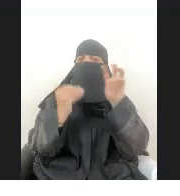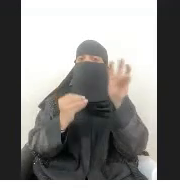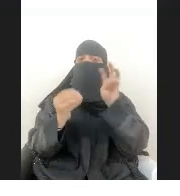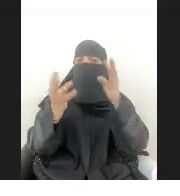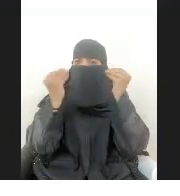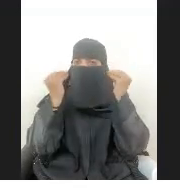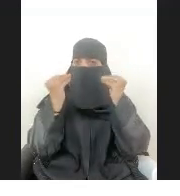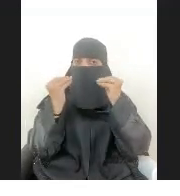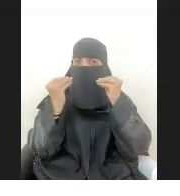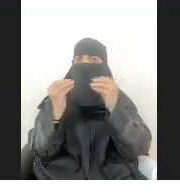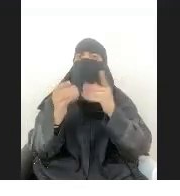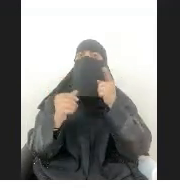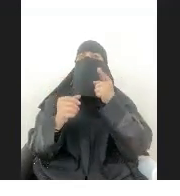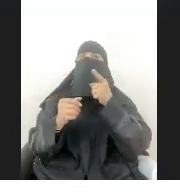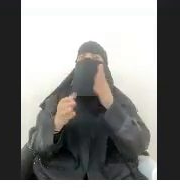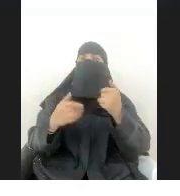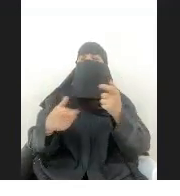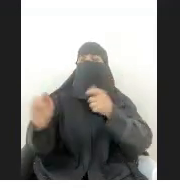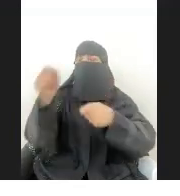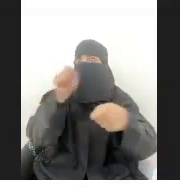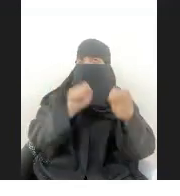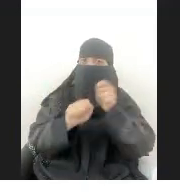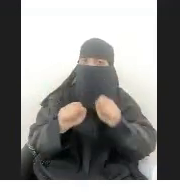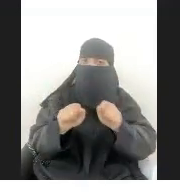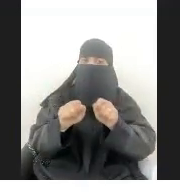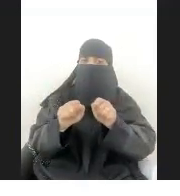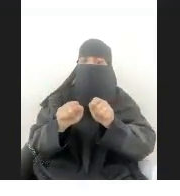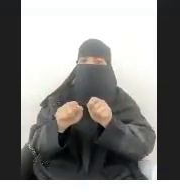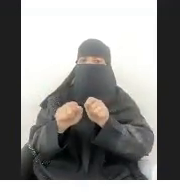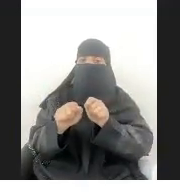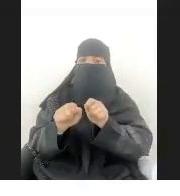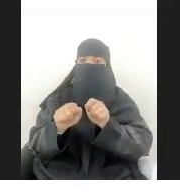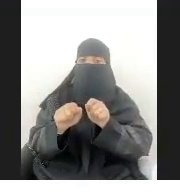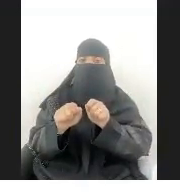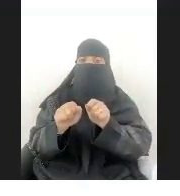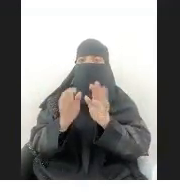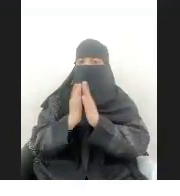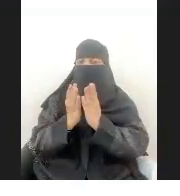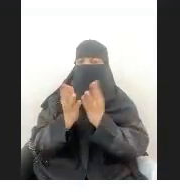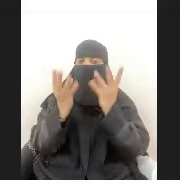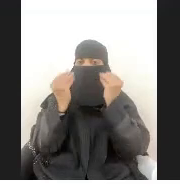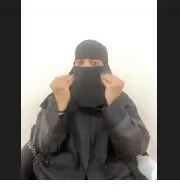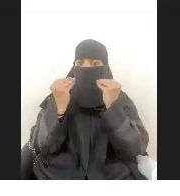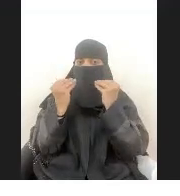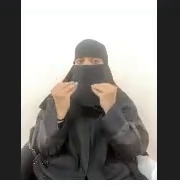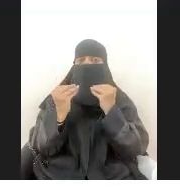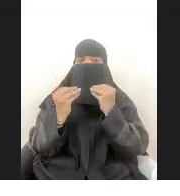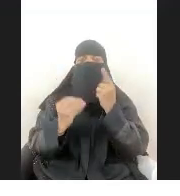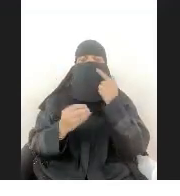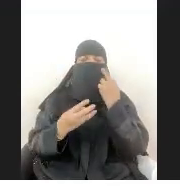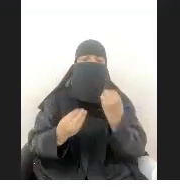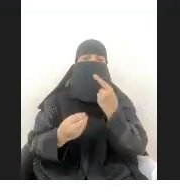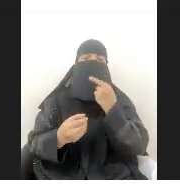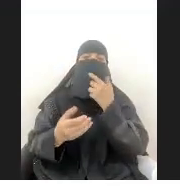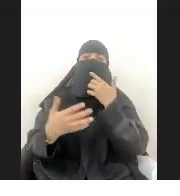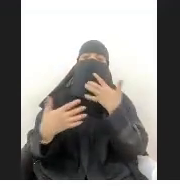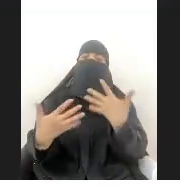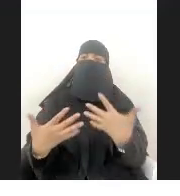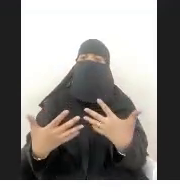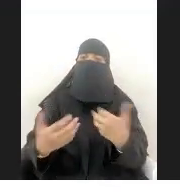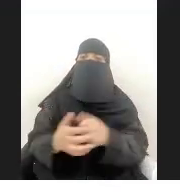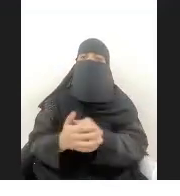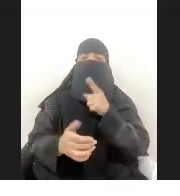نصمم وهنبدأ نأخذ الستبس الثانية. الجميل في التعلم المدمج إنه في مرونة، يعني كل ما كان في